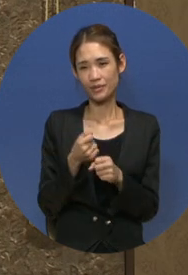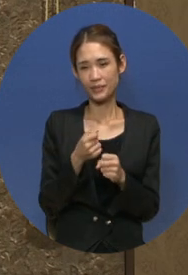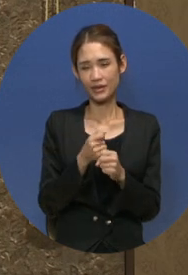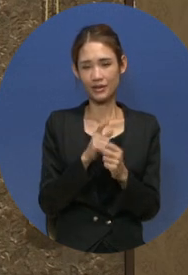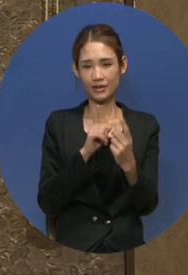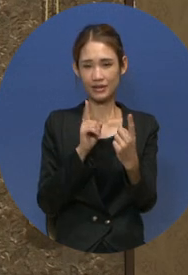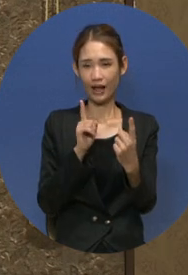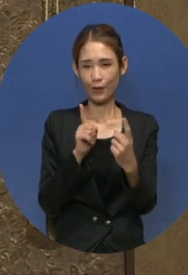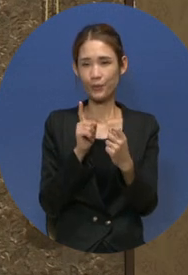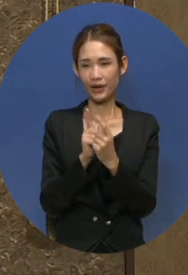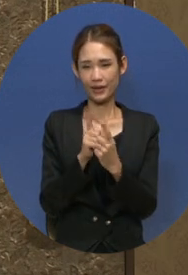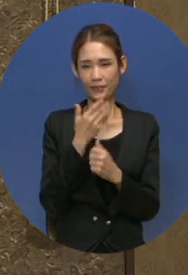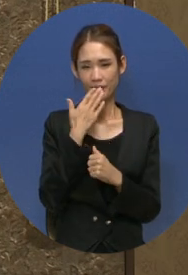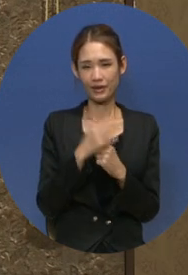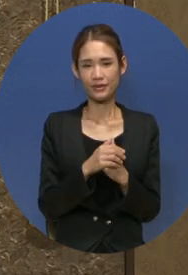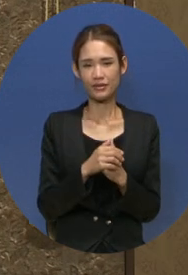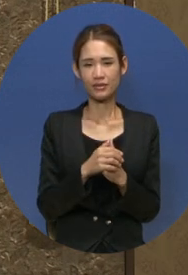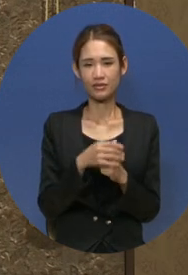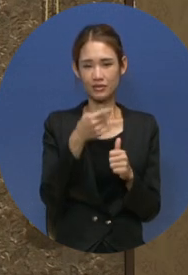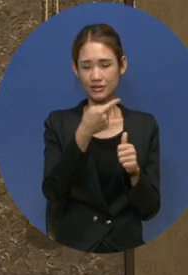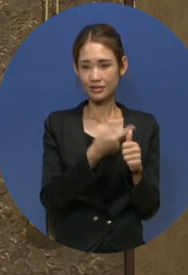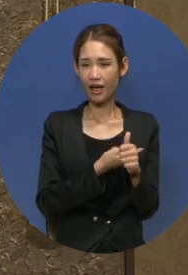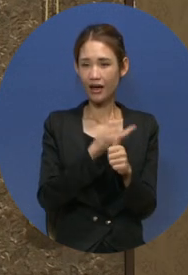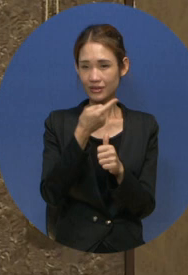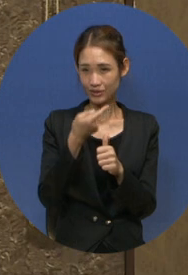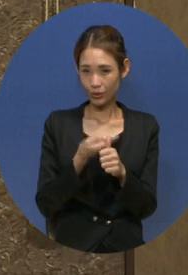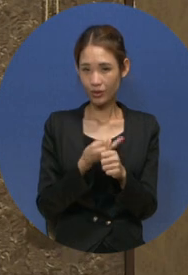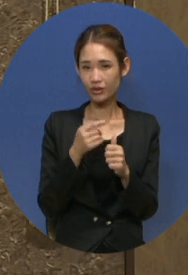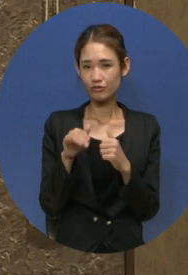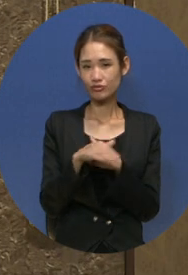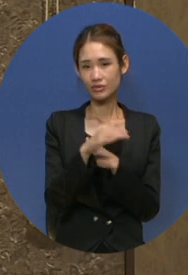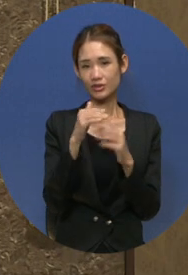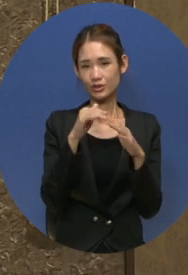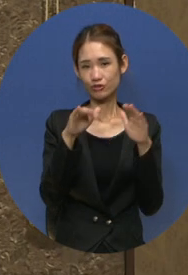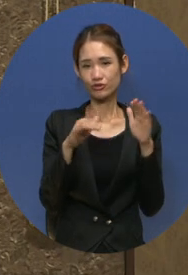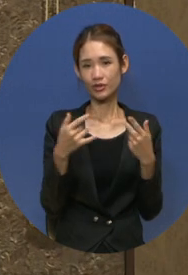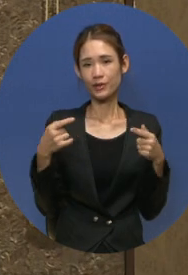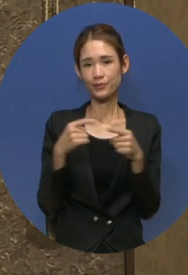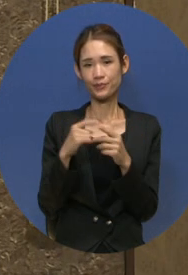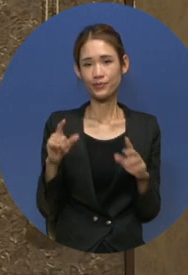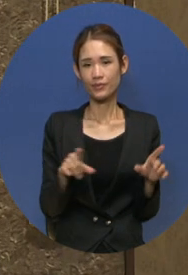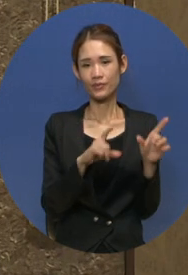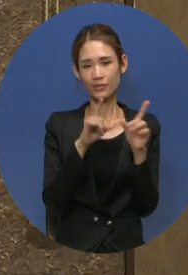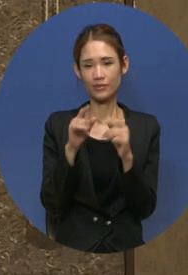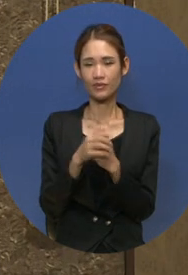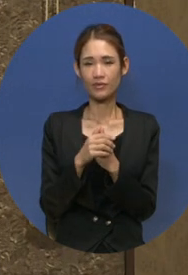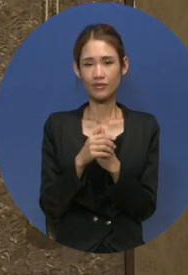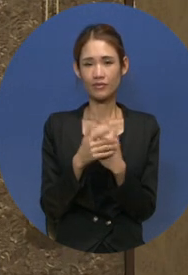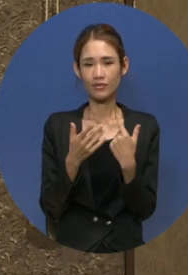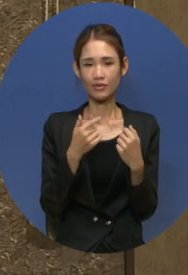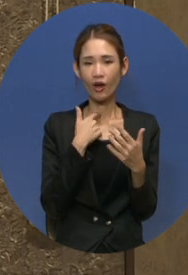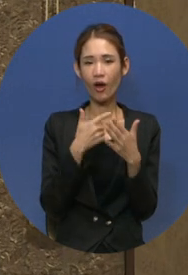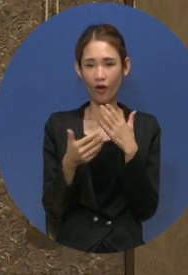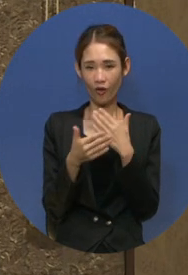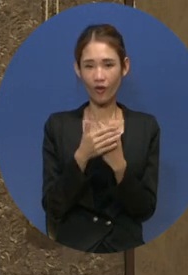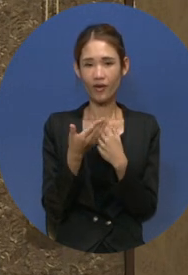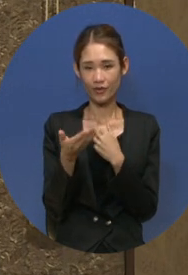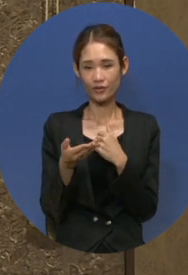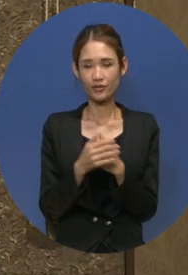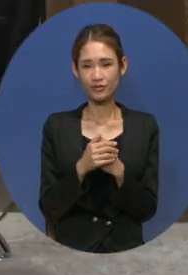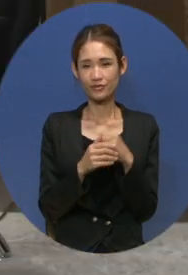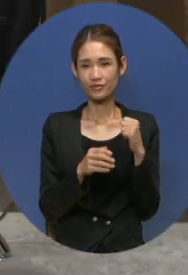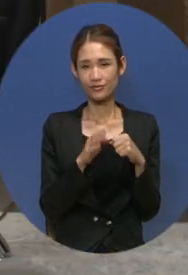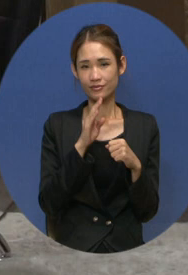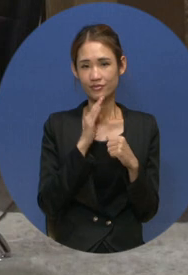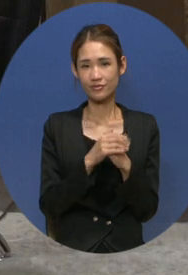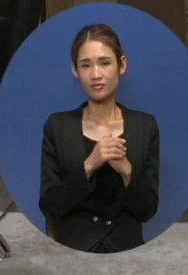거죠. 그러면서 그냥 자연스럽게 우리가 이웃으로 함께 살아간다. 그거를 경험하게 하는 겁니다.